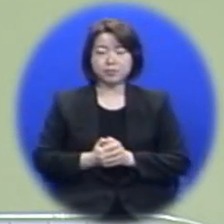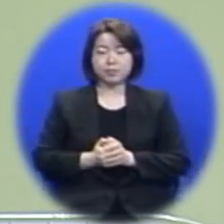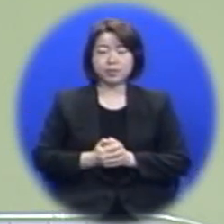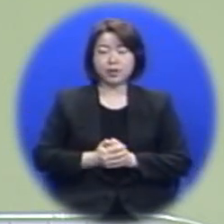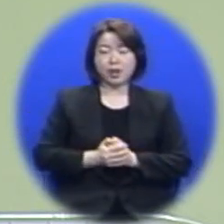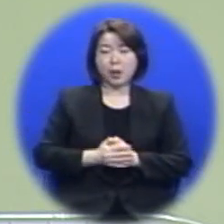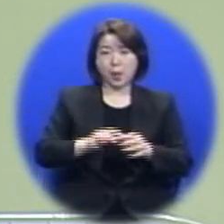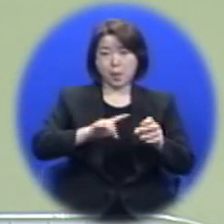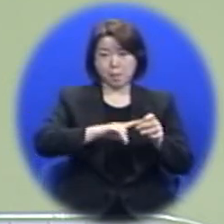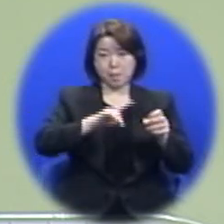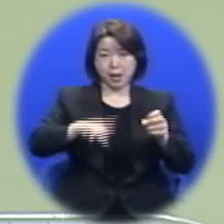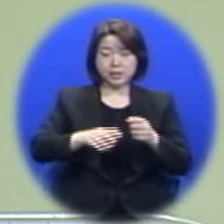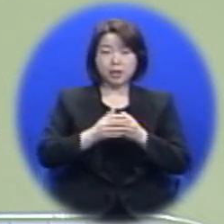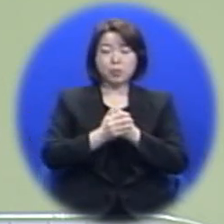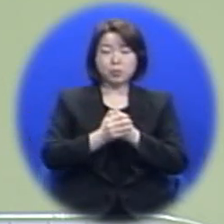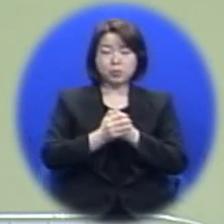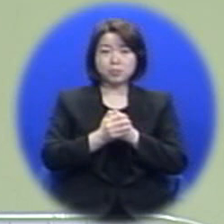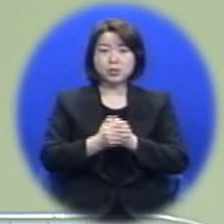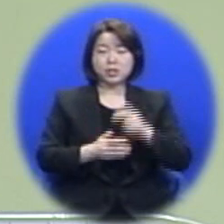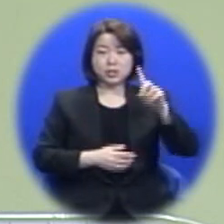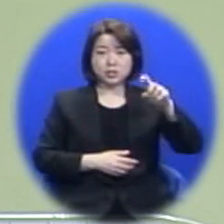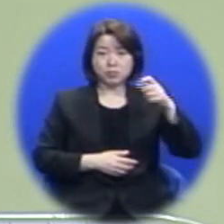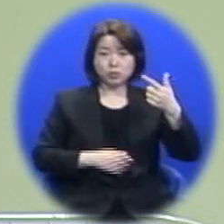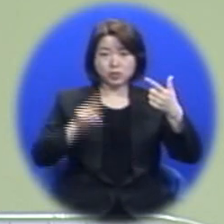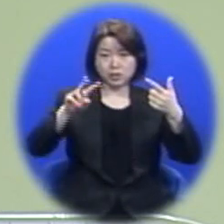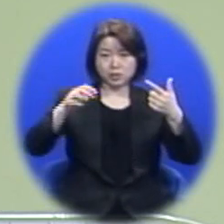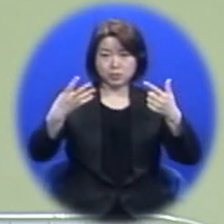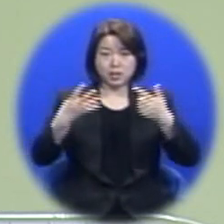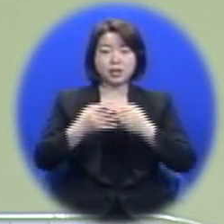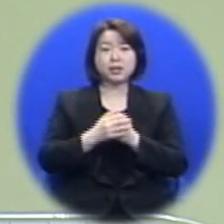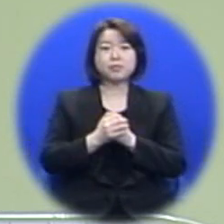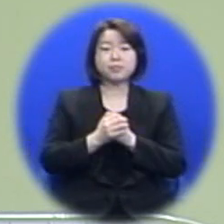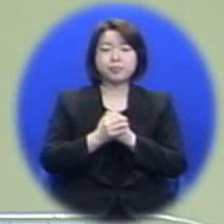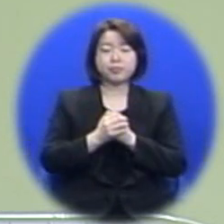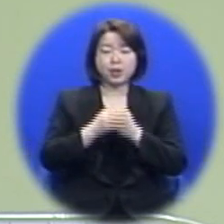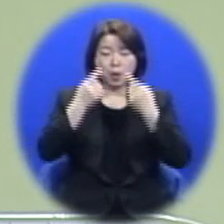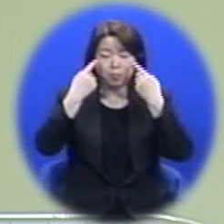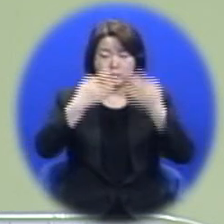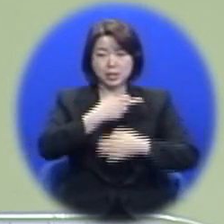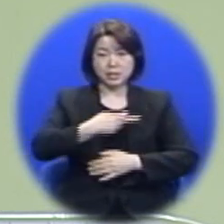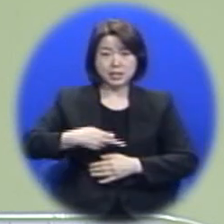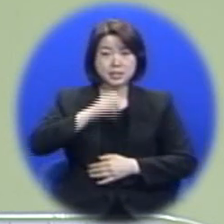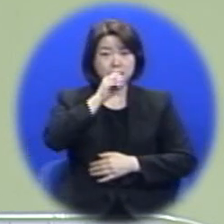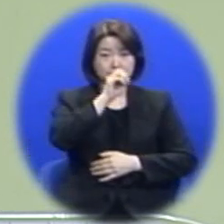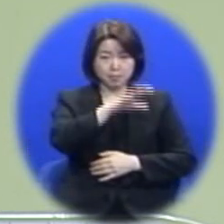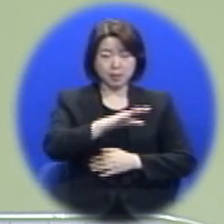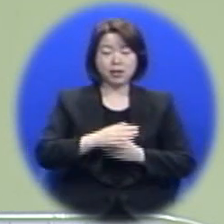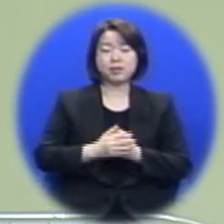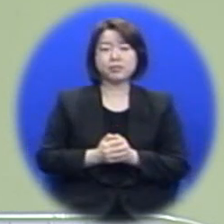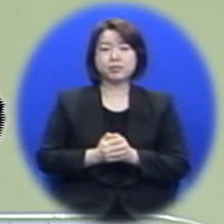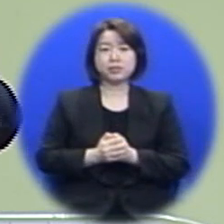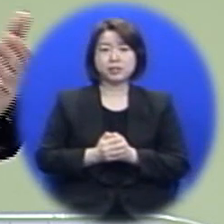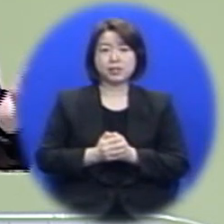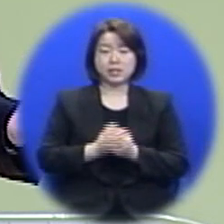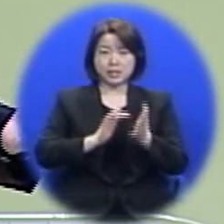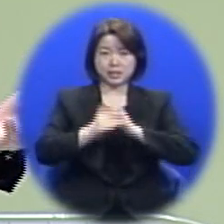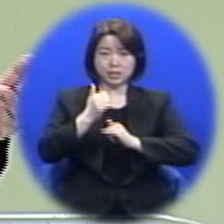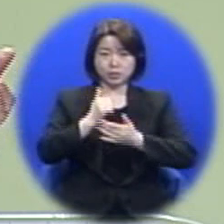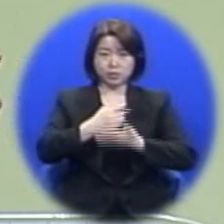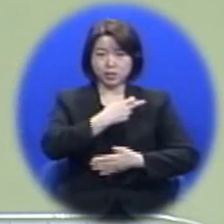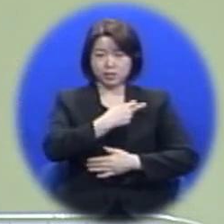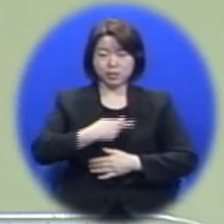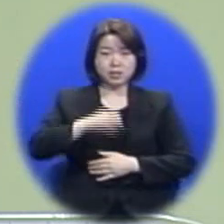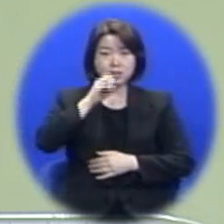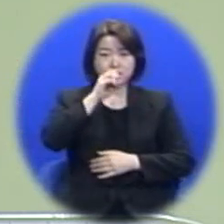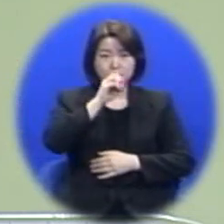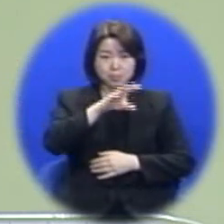마태복음 16장 24절 에서 예수님께서 분명히 제자들에게 말씀하셨습니다 예수께서 제자들에게 이르시되